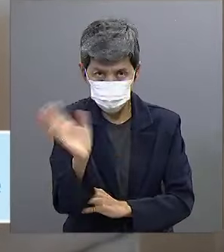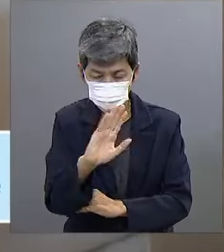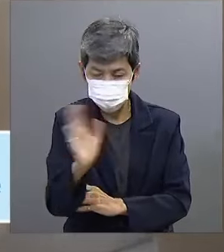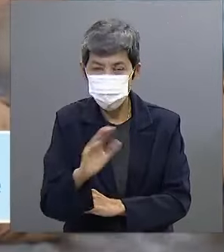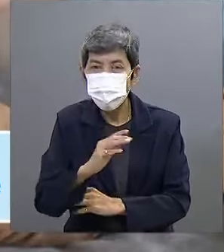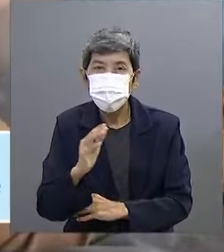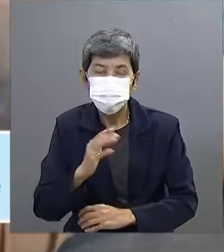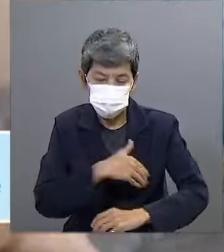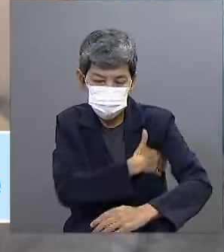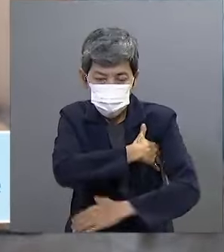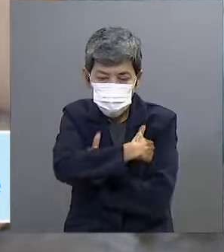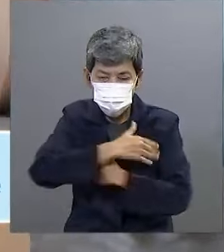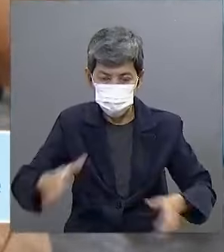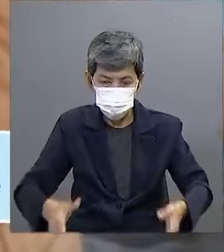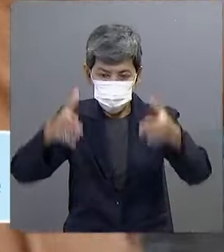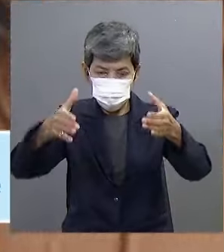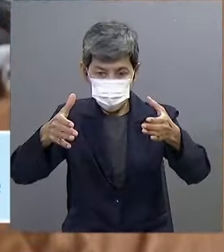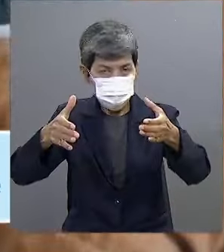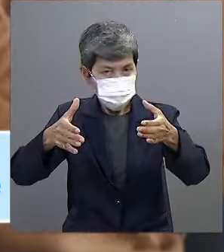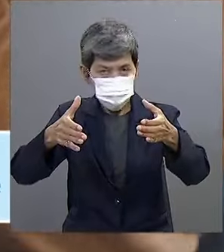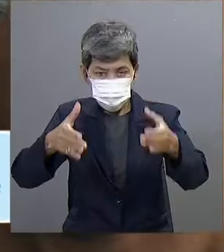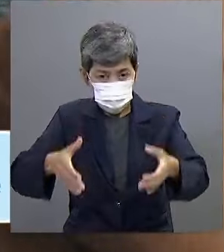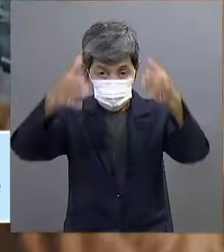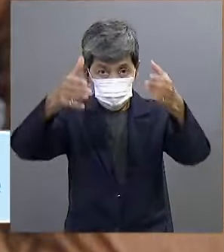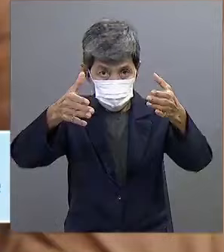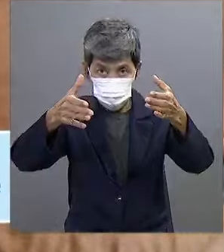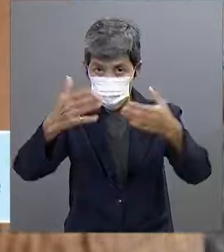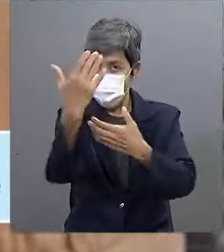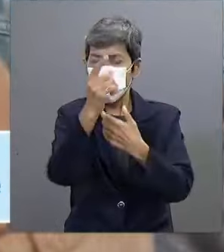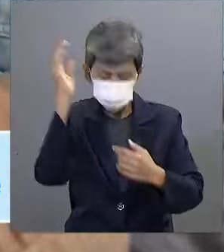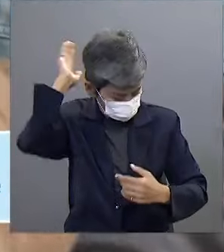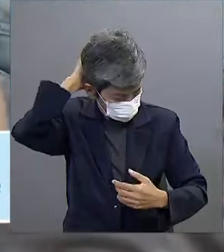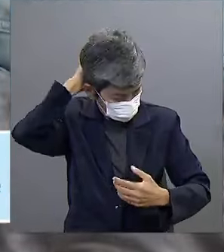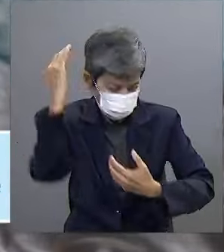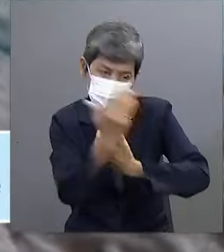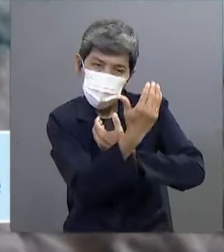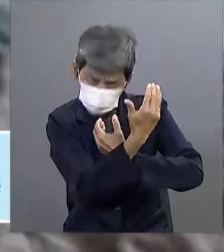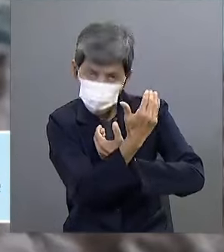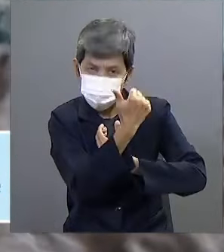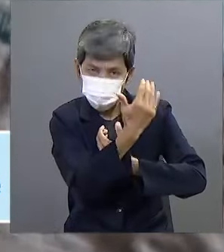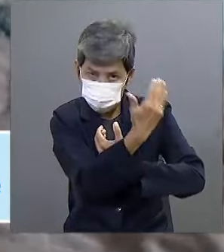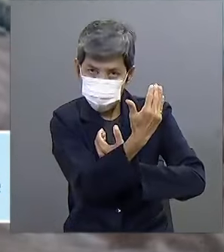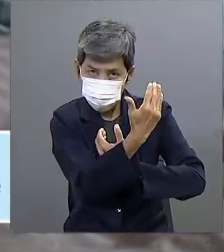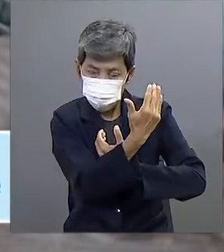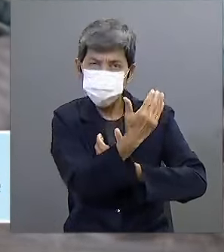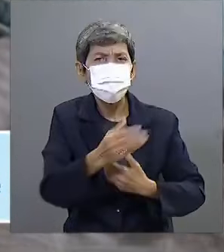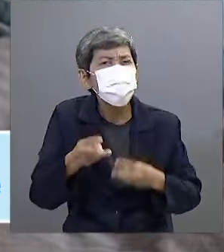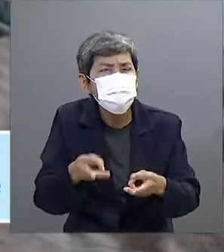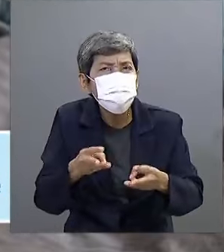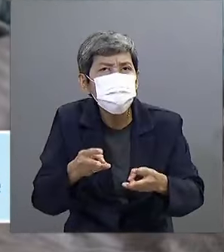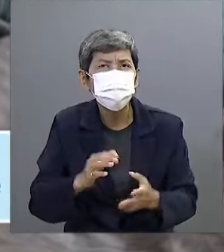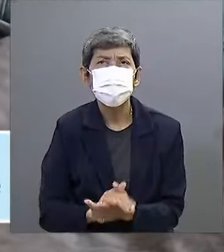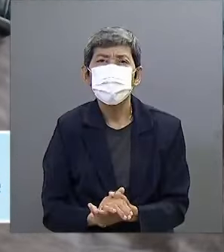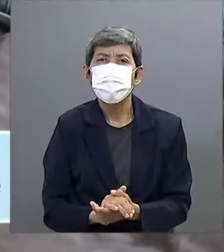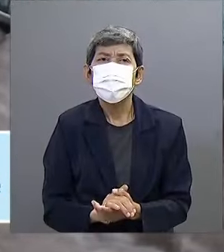เพื่ออุ้มชูเด็กขึ้นโดยที่ไม่ได้ประคองคอในช่วง6เดือนแรกค่ะแบบนี้จะ ต้องอุ้มยังไงล่ะครับหมอท่านนั้น